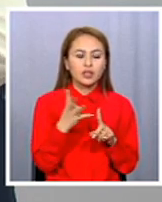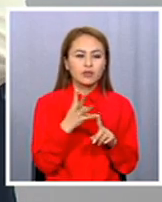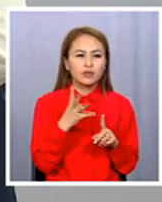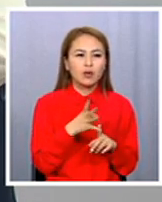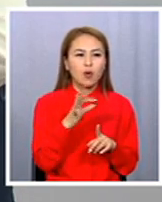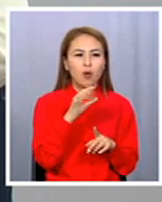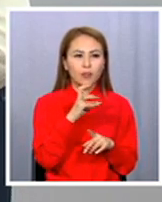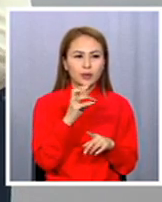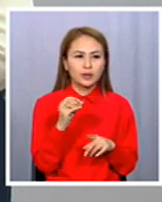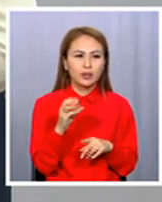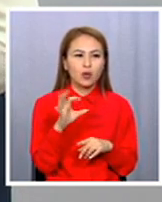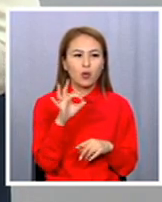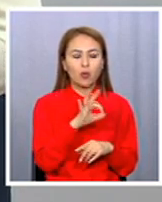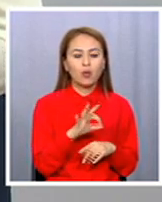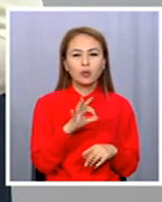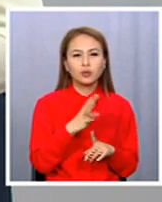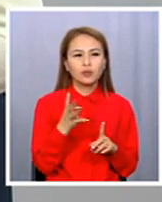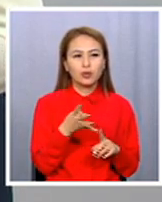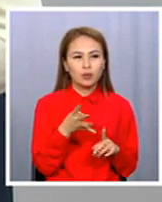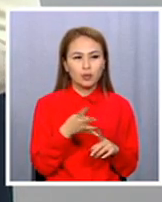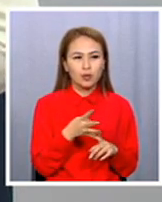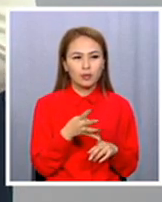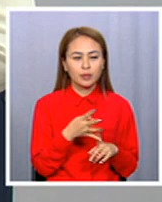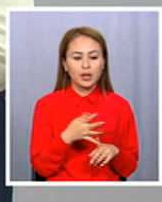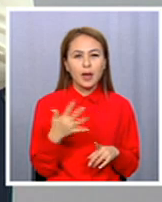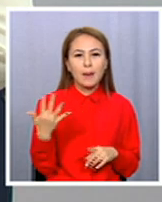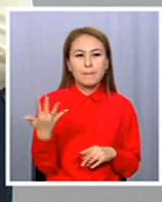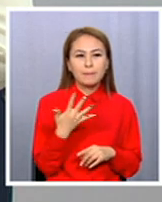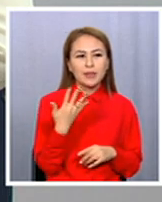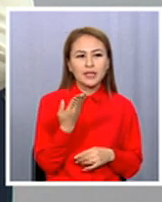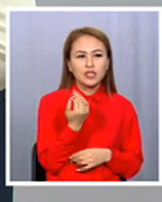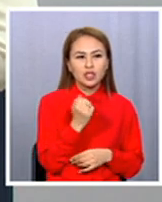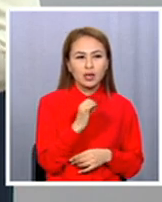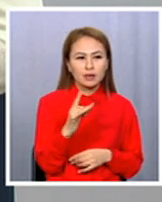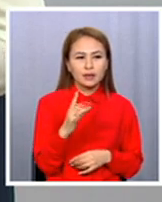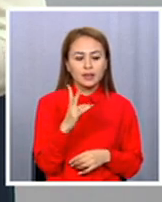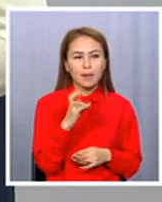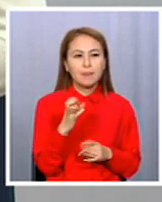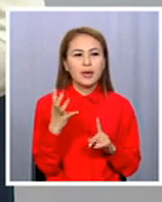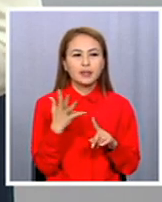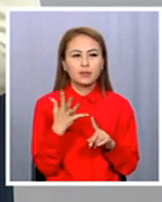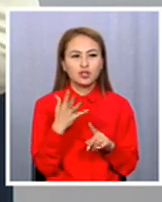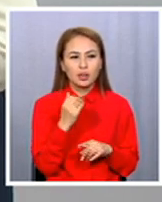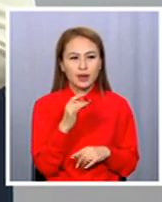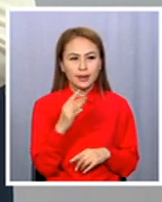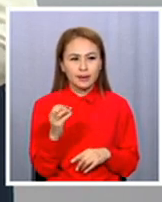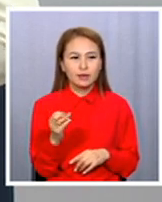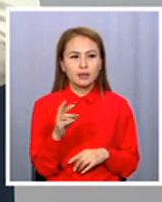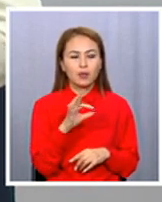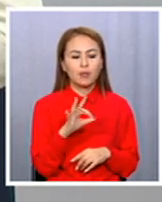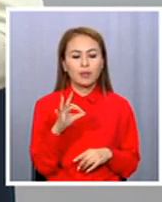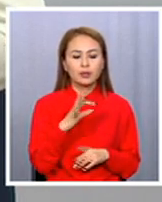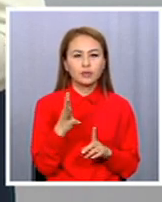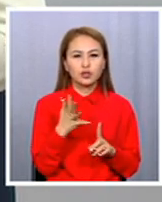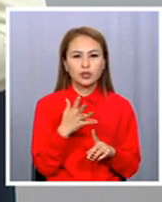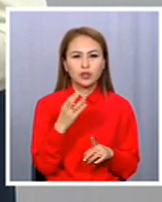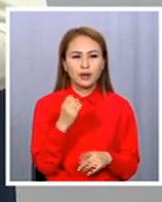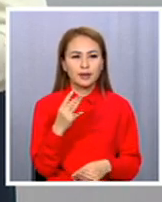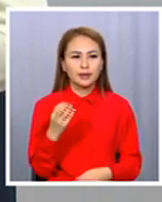на четвертом облаке, о четвертом облаке. Пятый шар на пятом шаре, о пятом